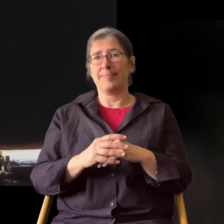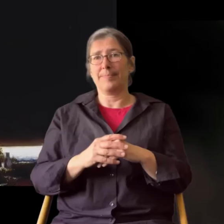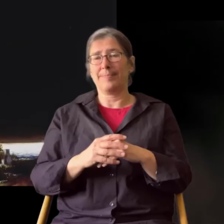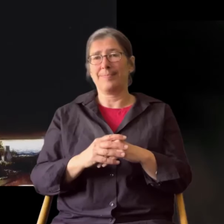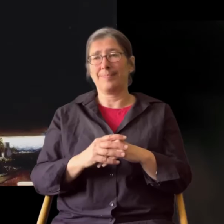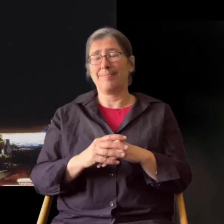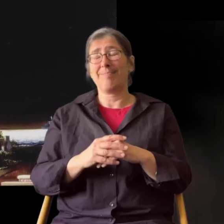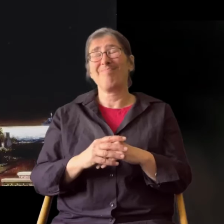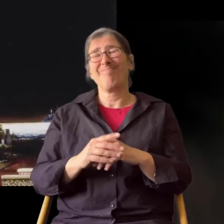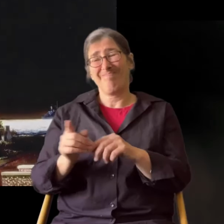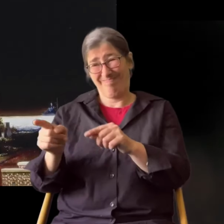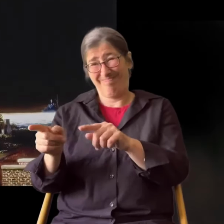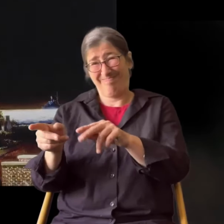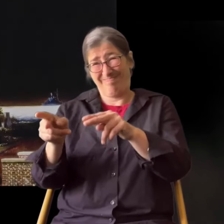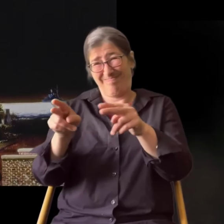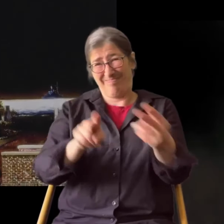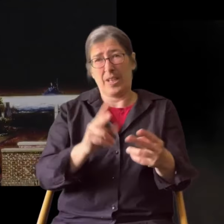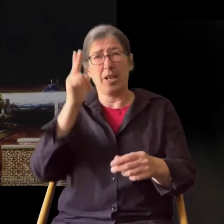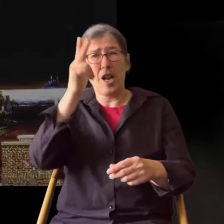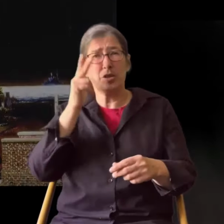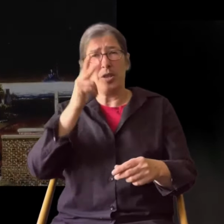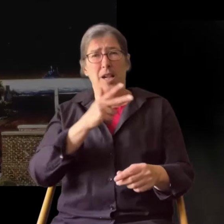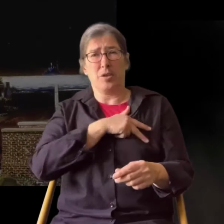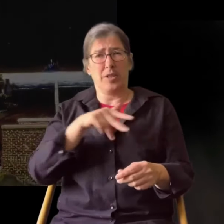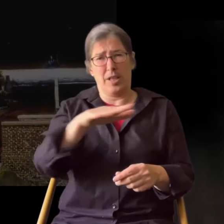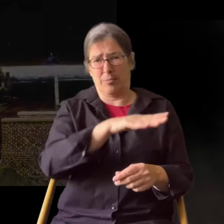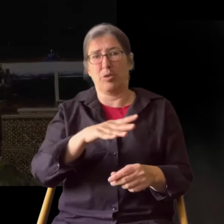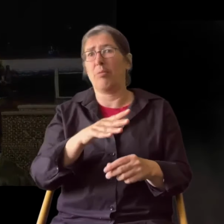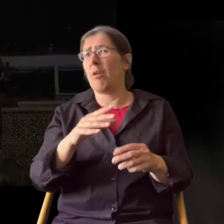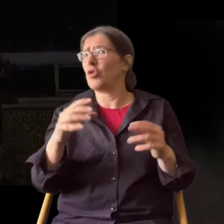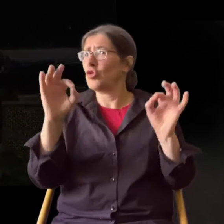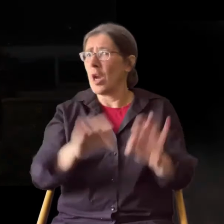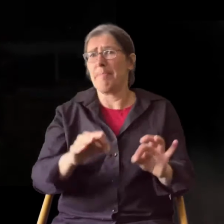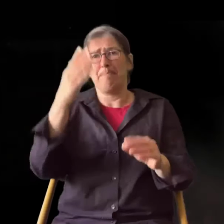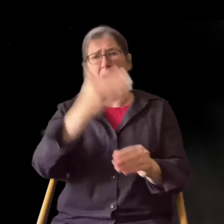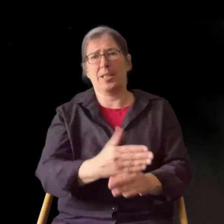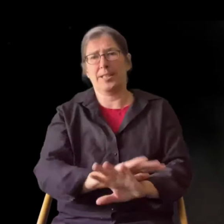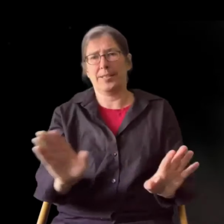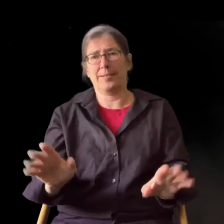Und findet im Nationalsozialismus ein bitteres Ende.